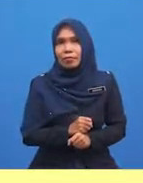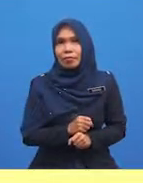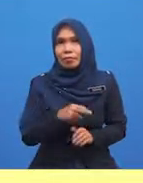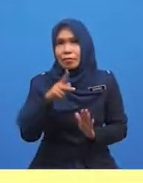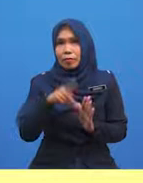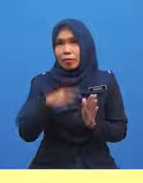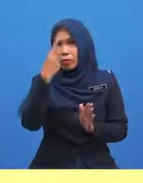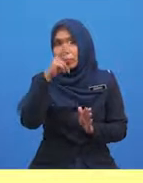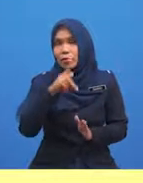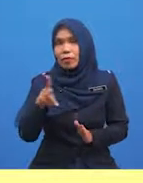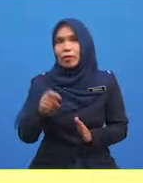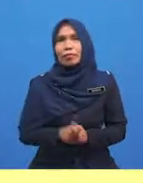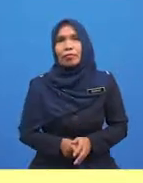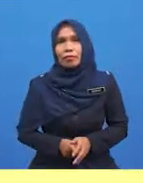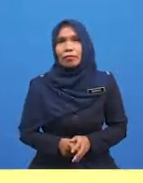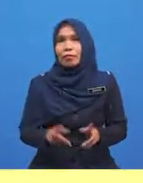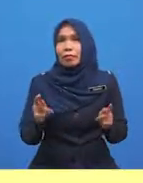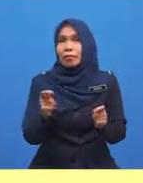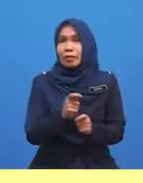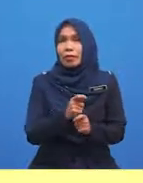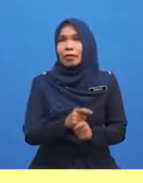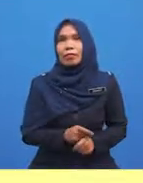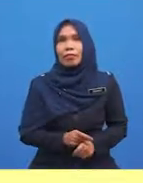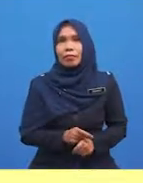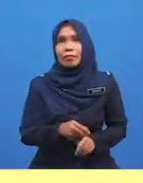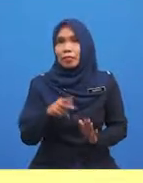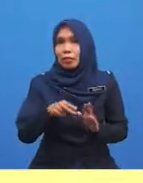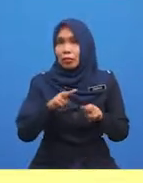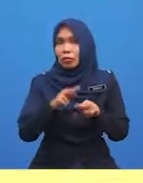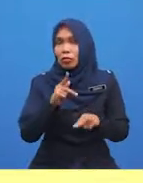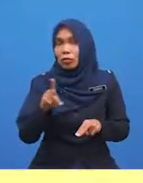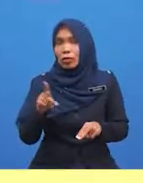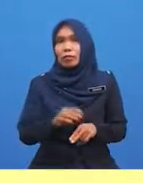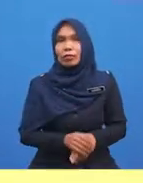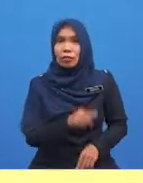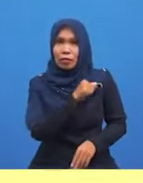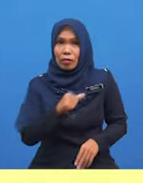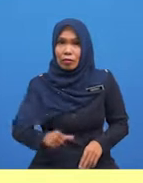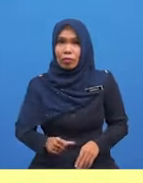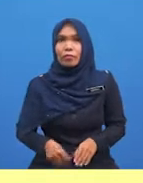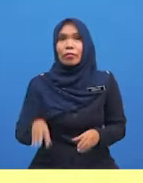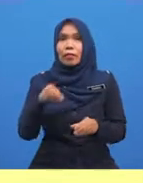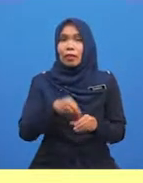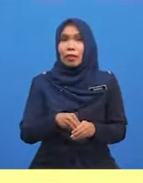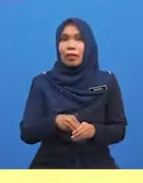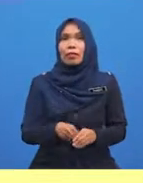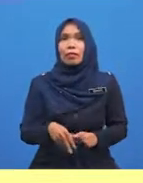kedudukan Yang di-Pertuan Agong dalam perlembagaan, iaitu menurut